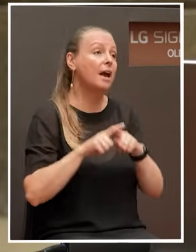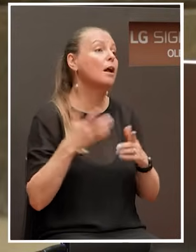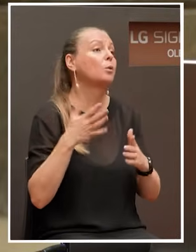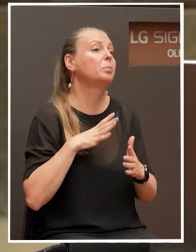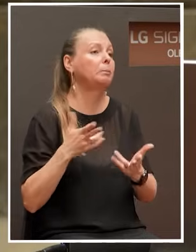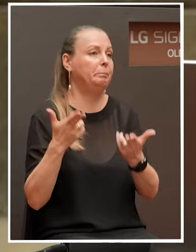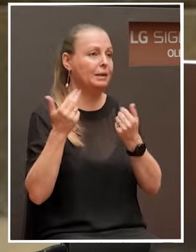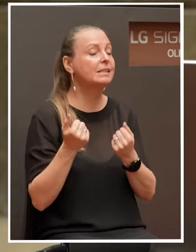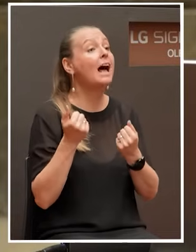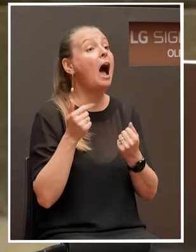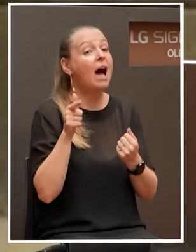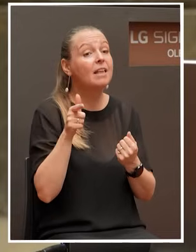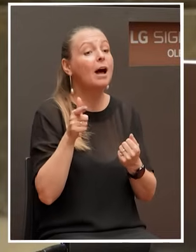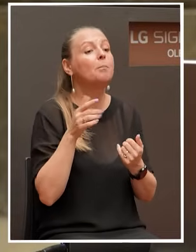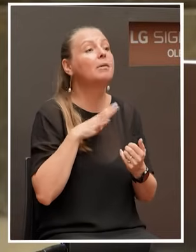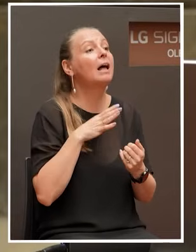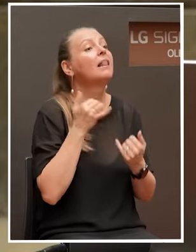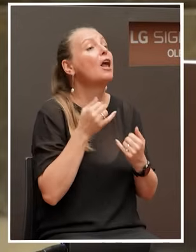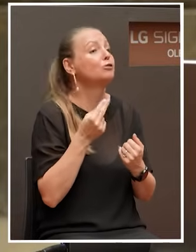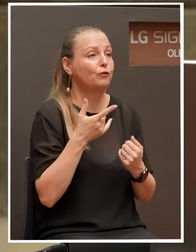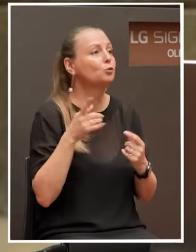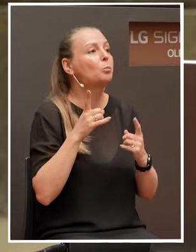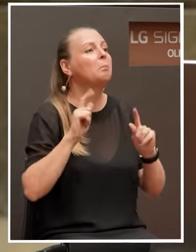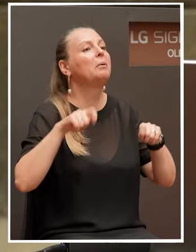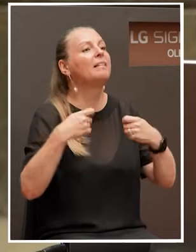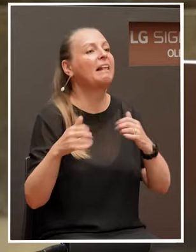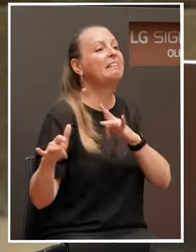как передать динамику нашего мировосприятия.